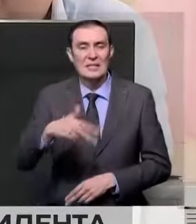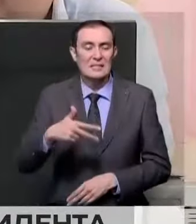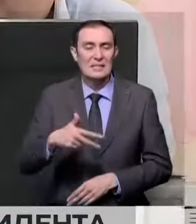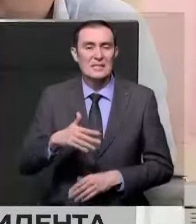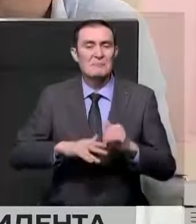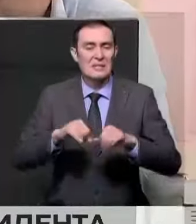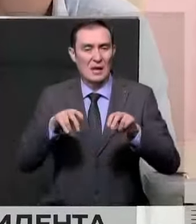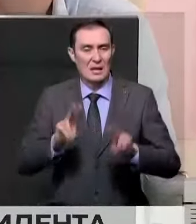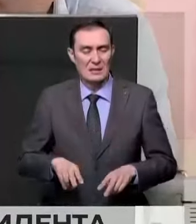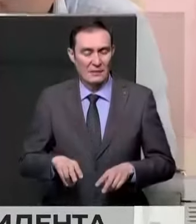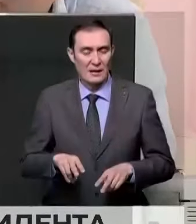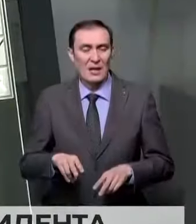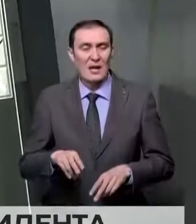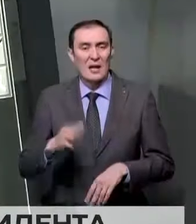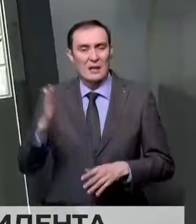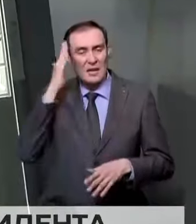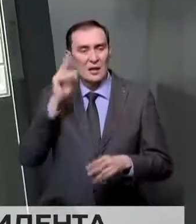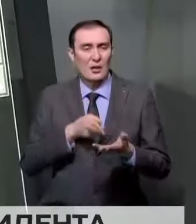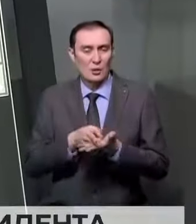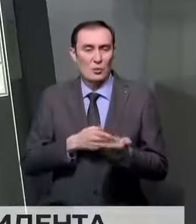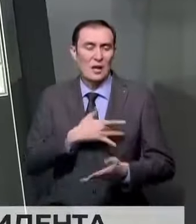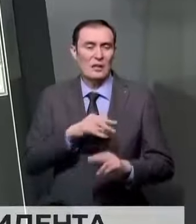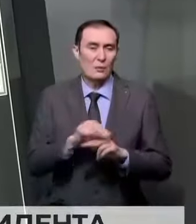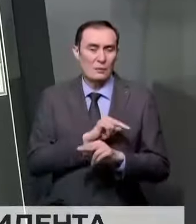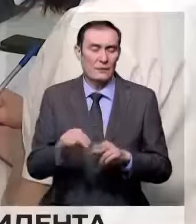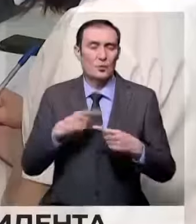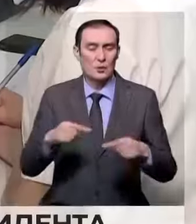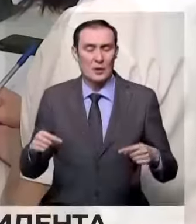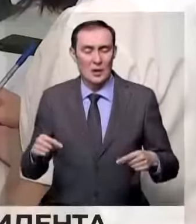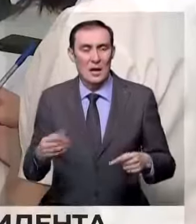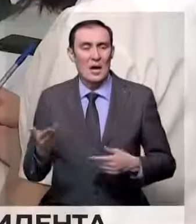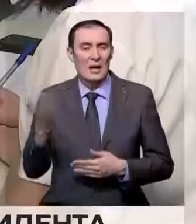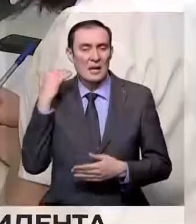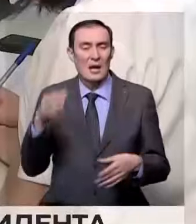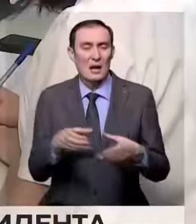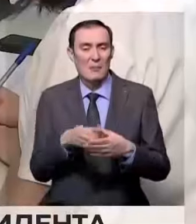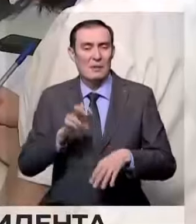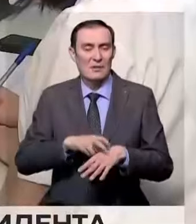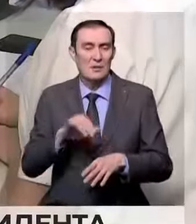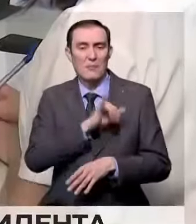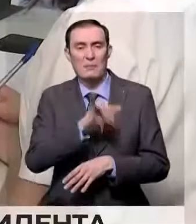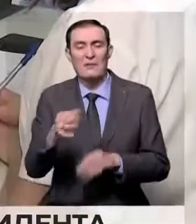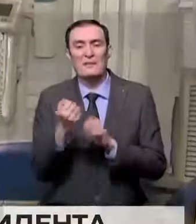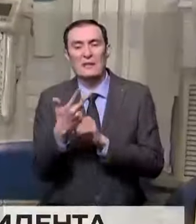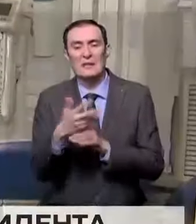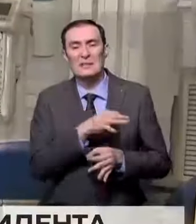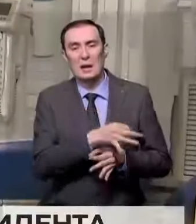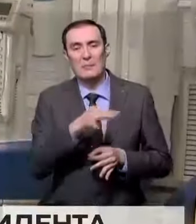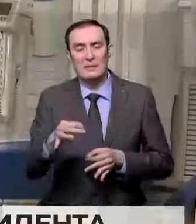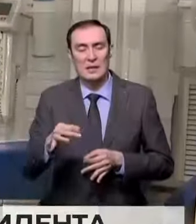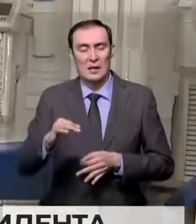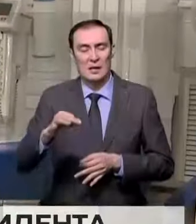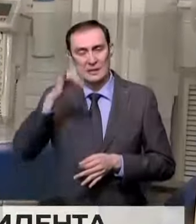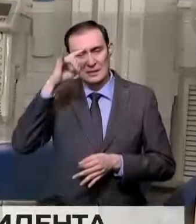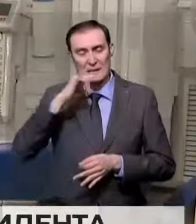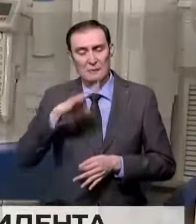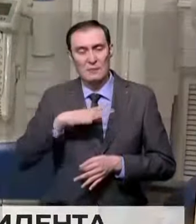узких специалистов – нейрохирургов, кардиологов, эпилептологов. Ранее команда уже побывала в 13 регионах страны и провела